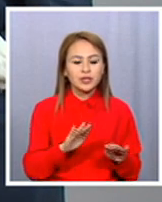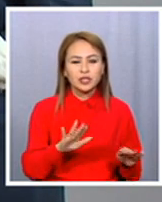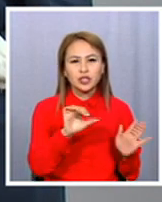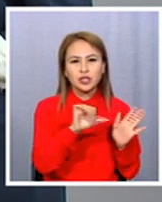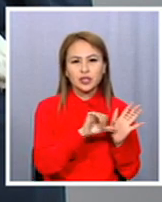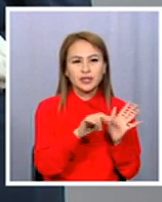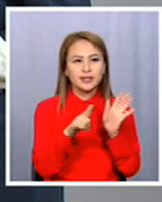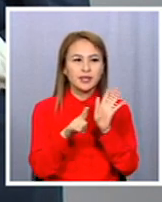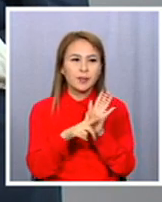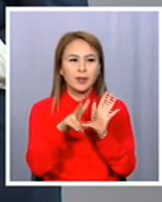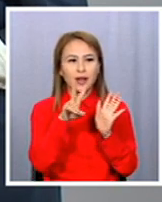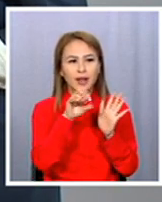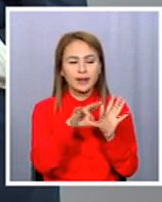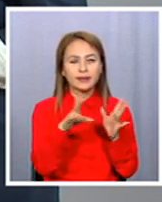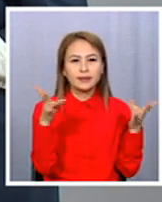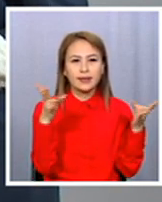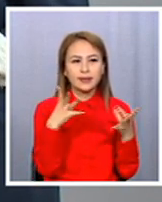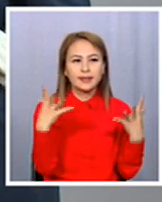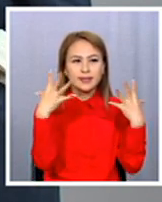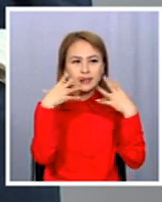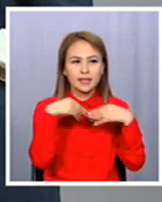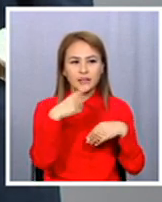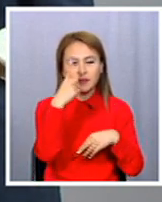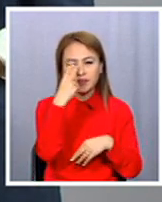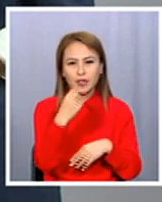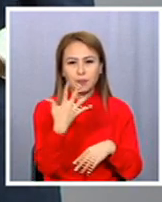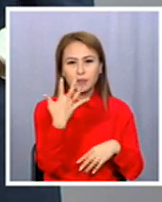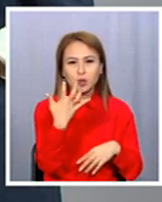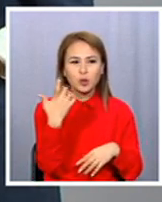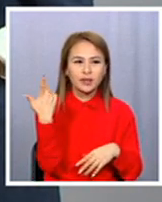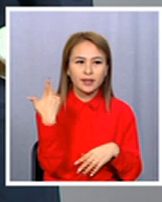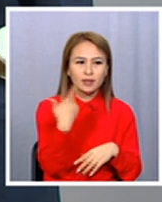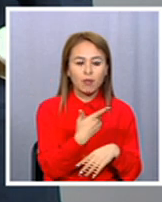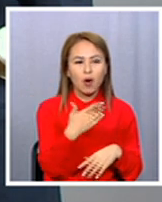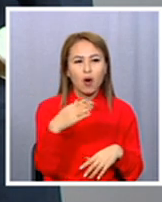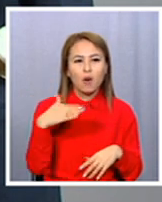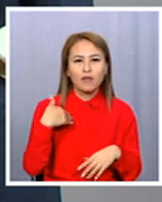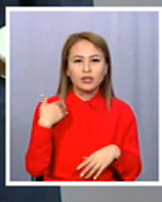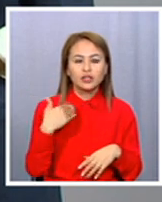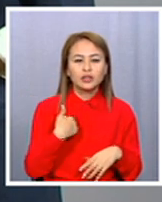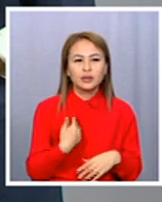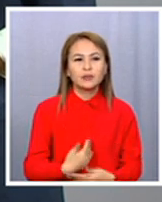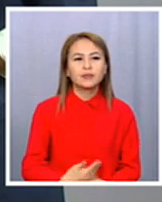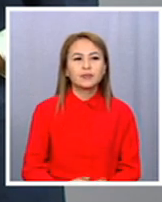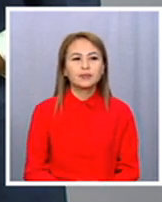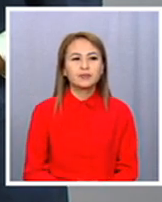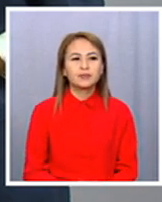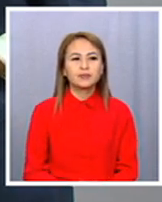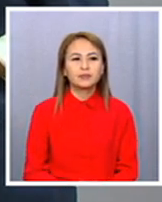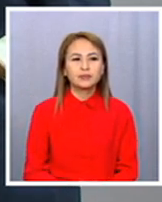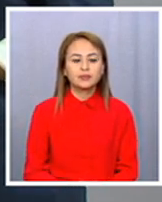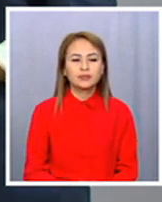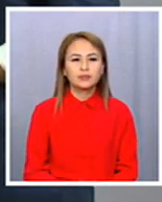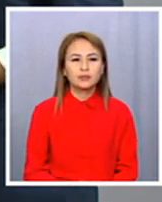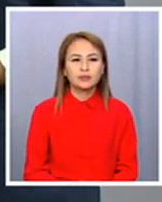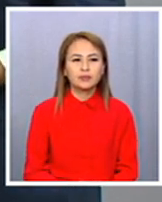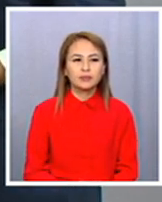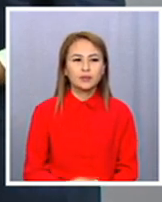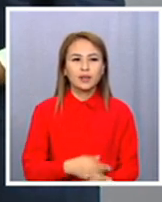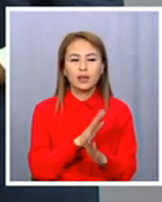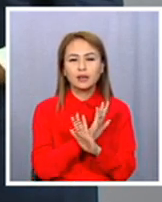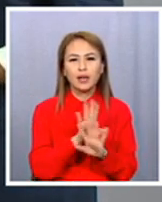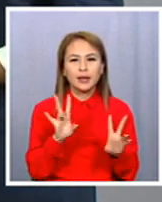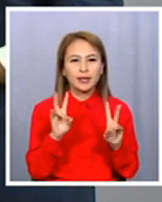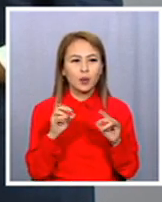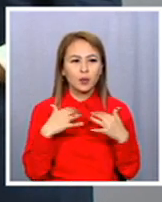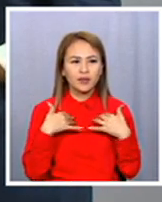6-7 лет надо съедать в день 500 граммов овощей и фруктов. Здорово!